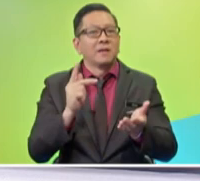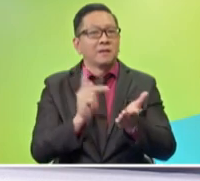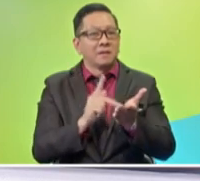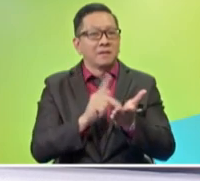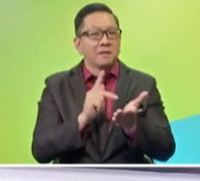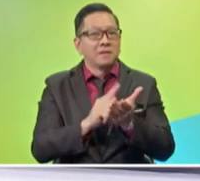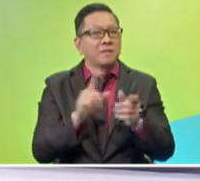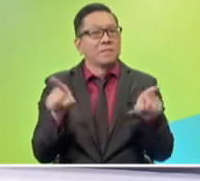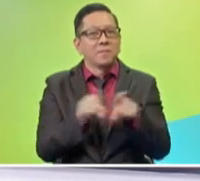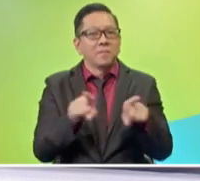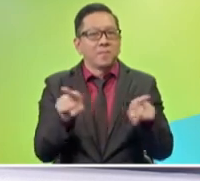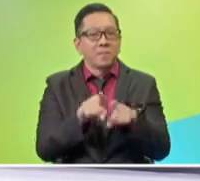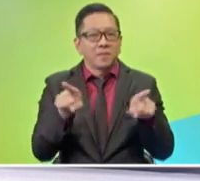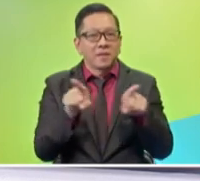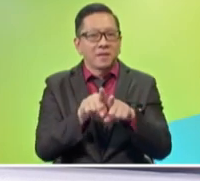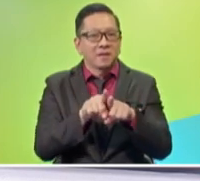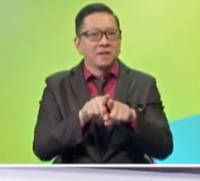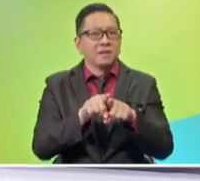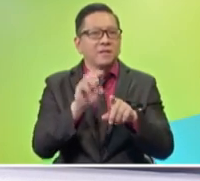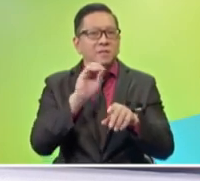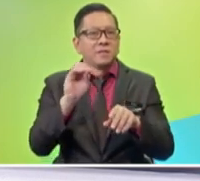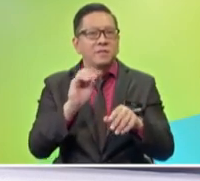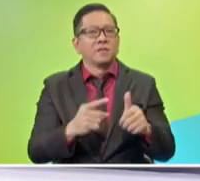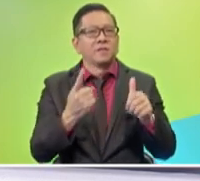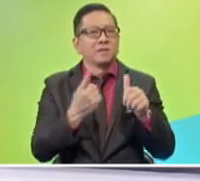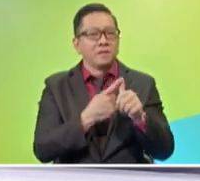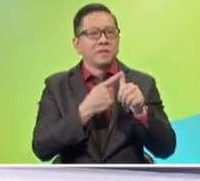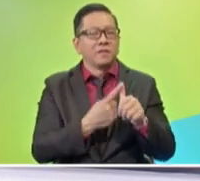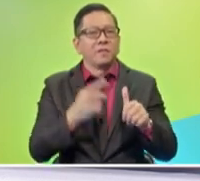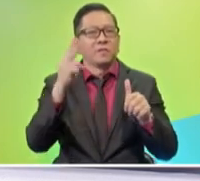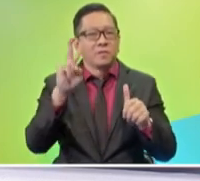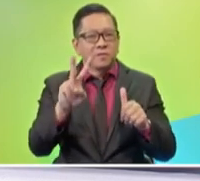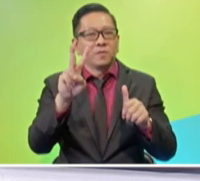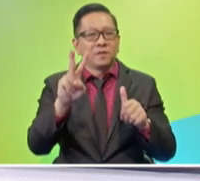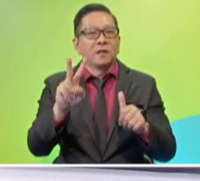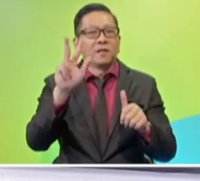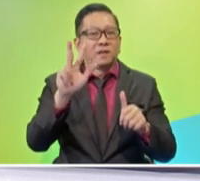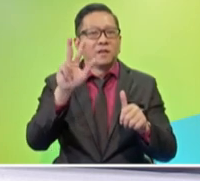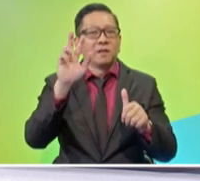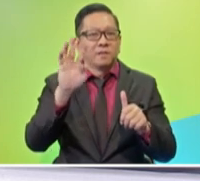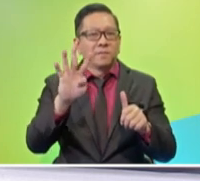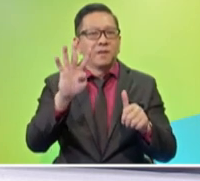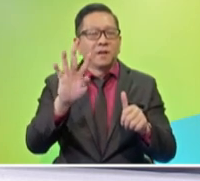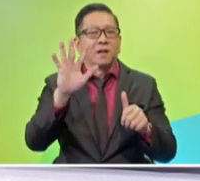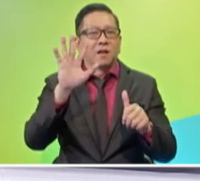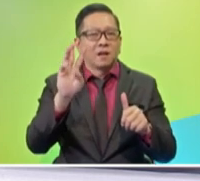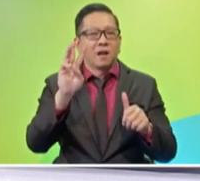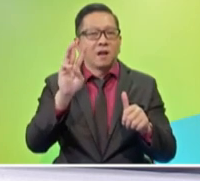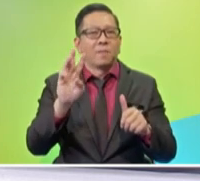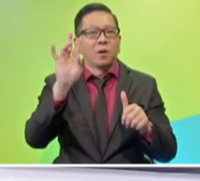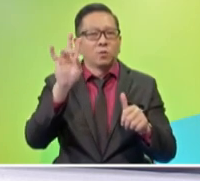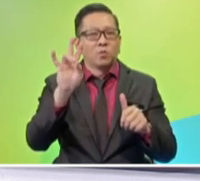Okey. Silakan cikgu. Okey. Satu. Dua. Tiga. Empat. Lima.